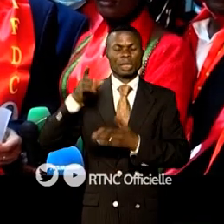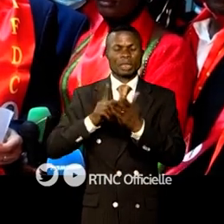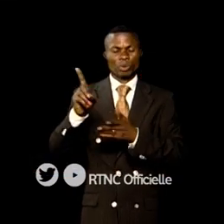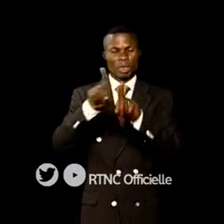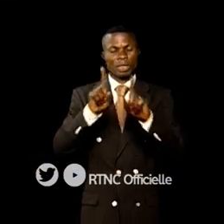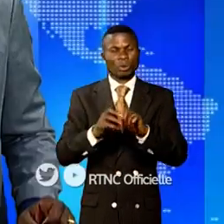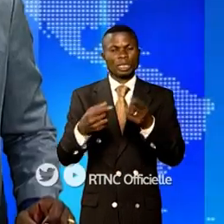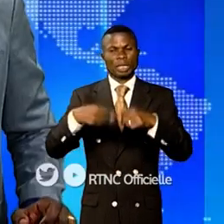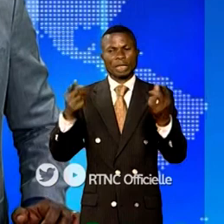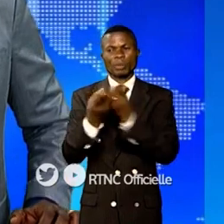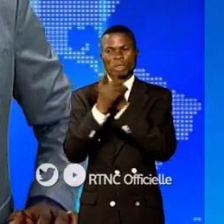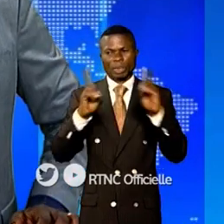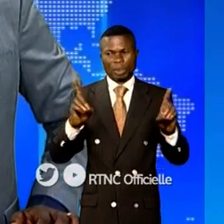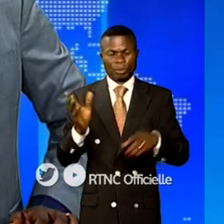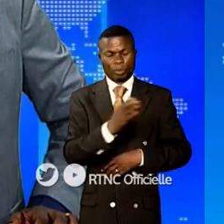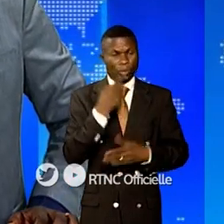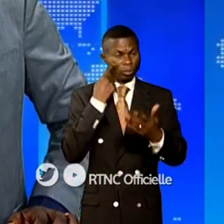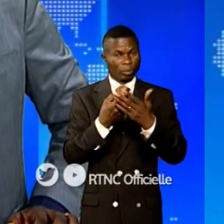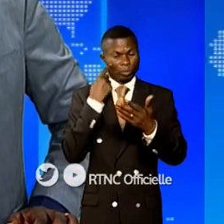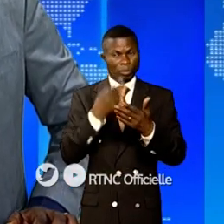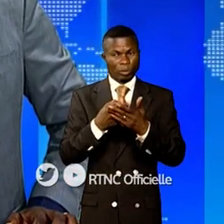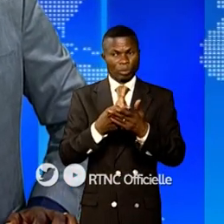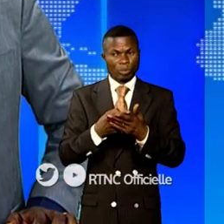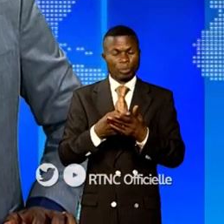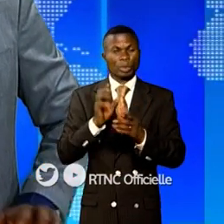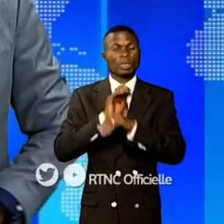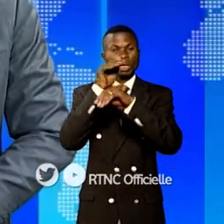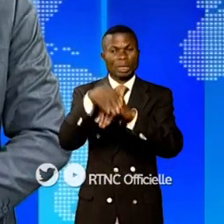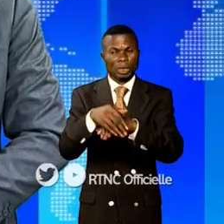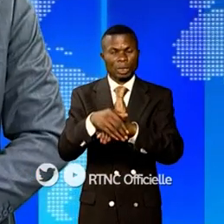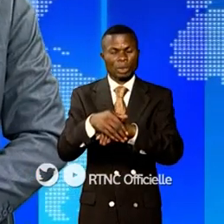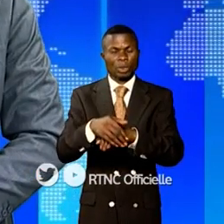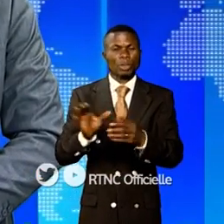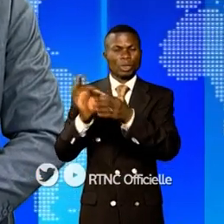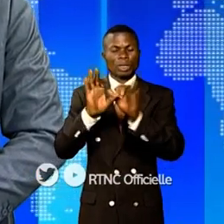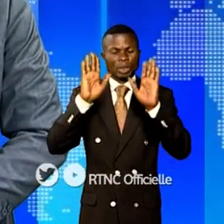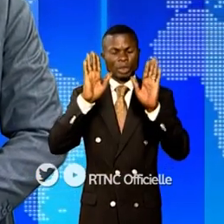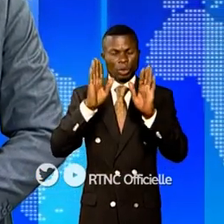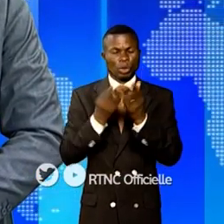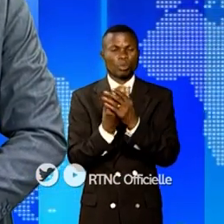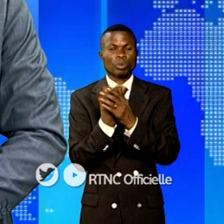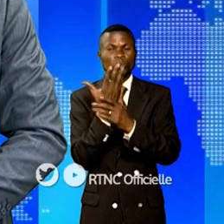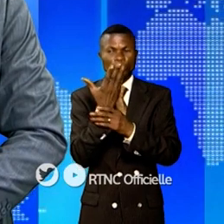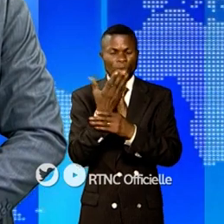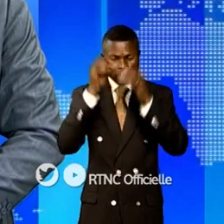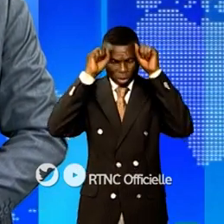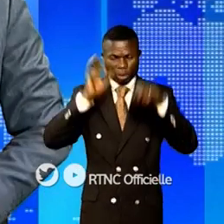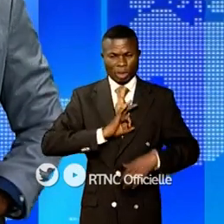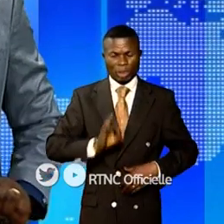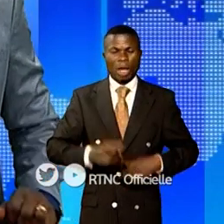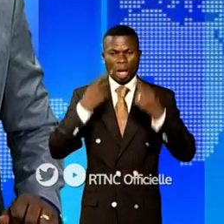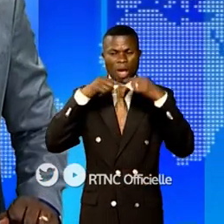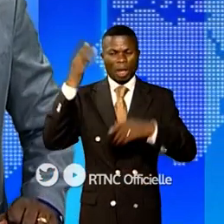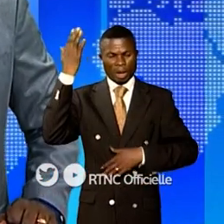démocratie. Vous l'avez remarqué, engouement et adhésion à l'union sacrée de la nation en gestation, telle qu'annoncée par le président de